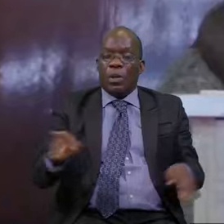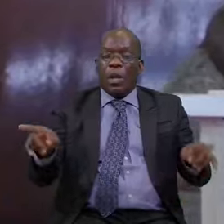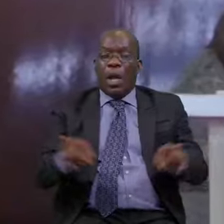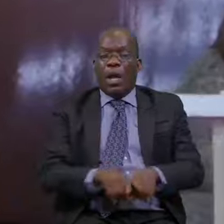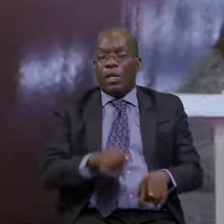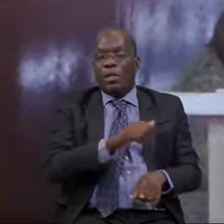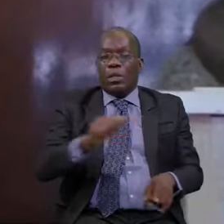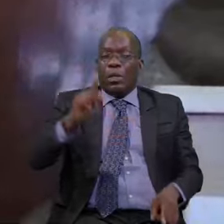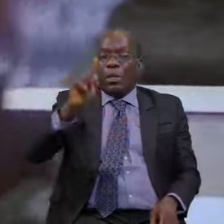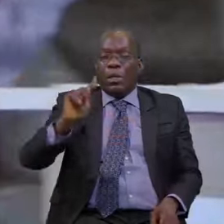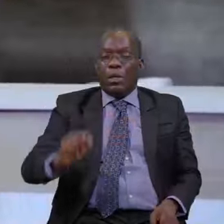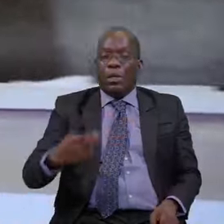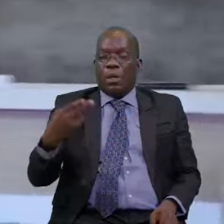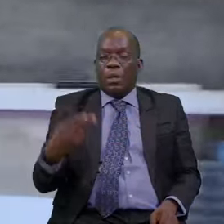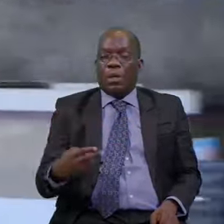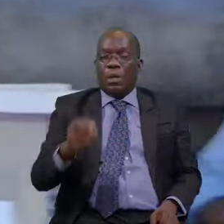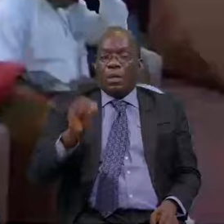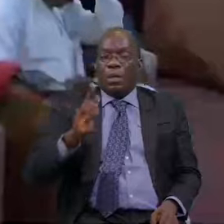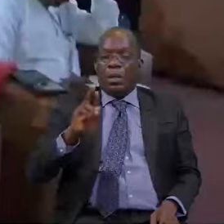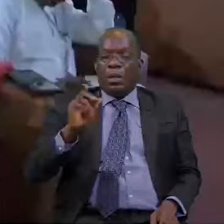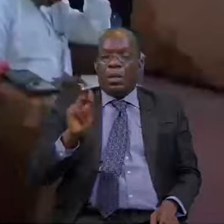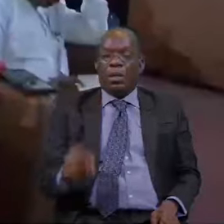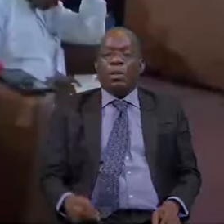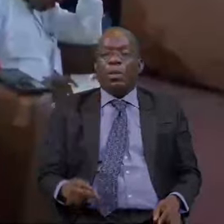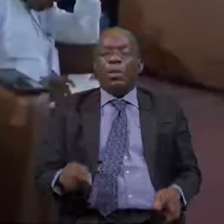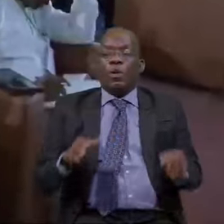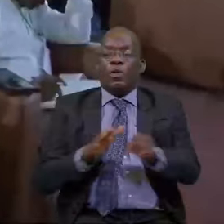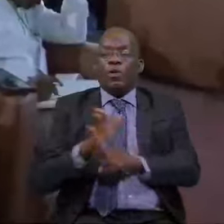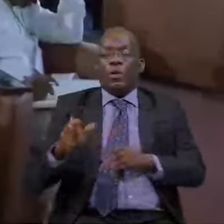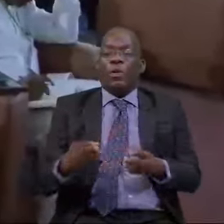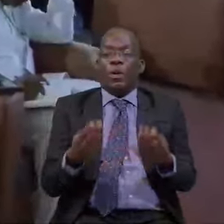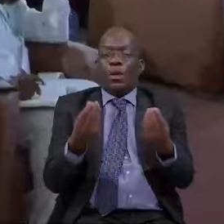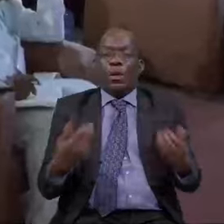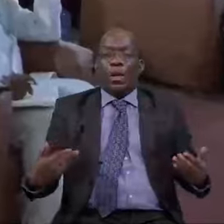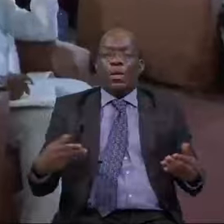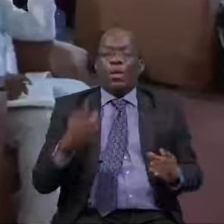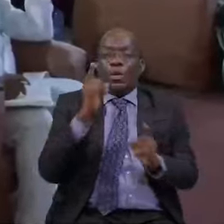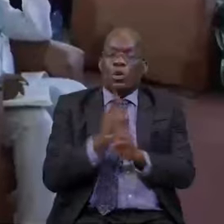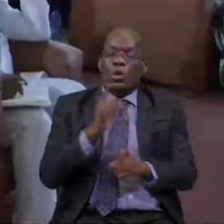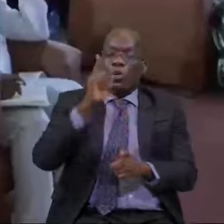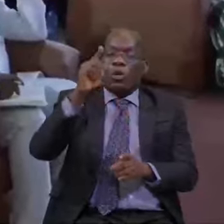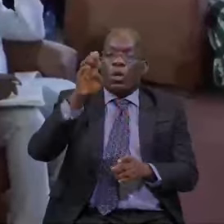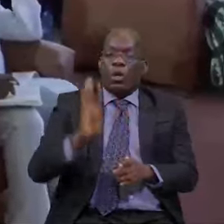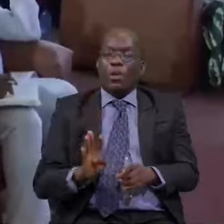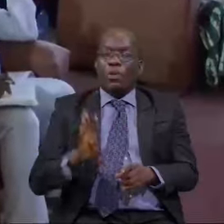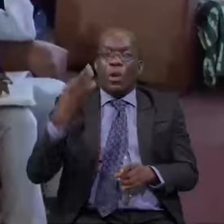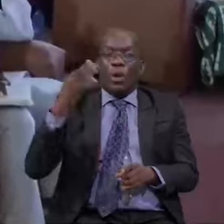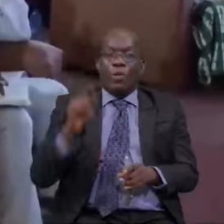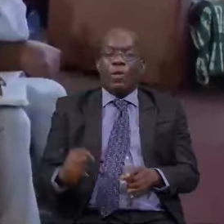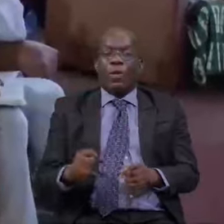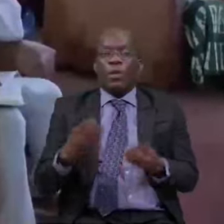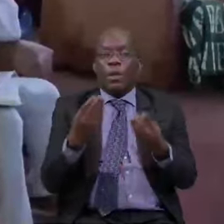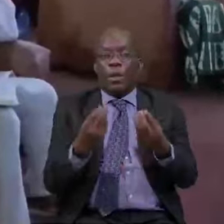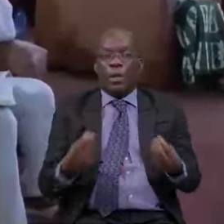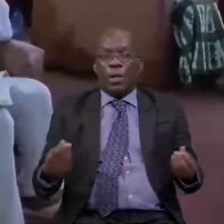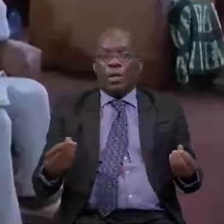pierre, un autre cas c'est comme un sol d'épine. C'est un